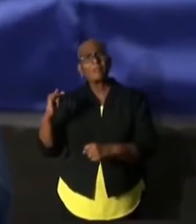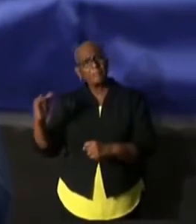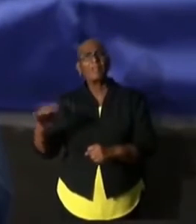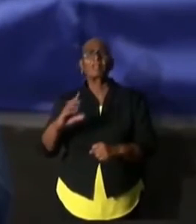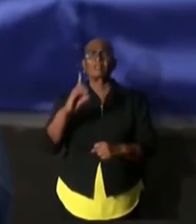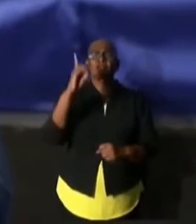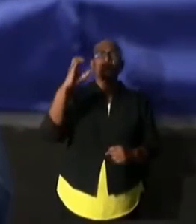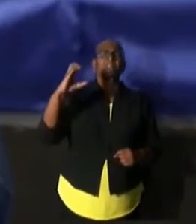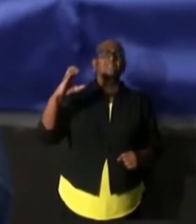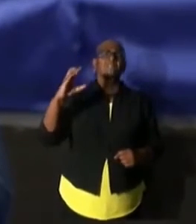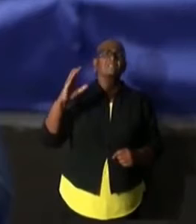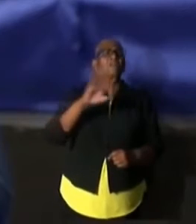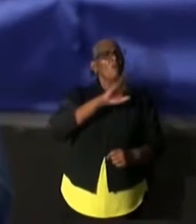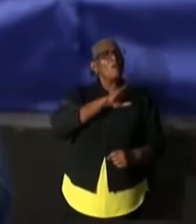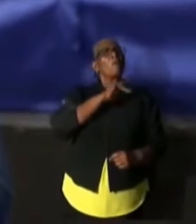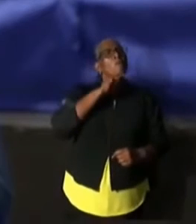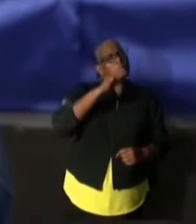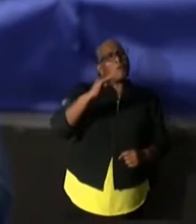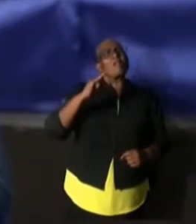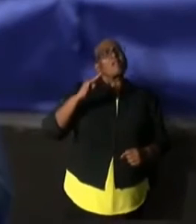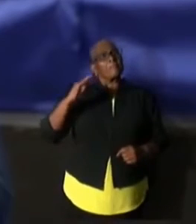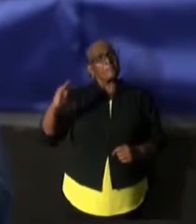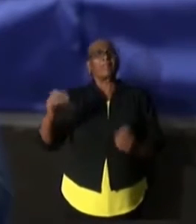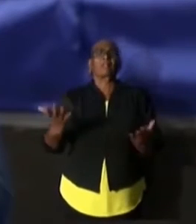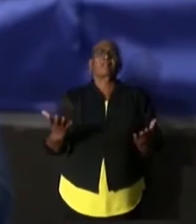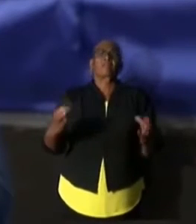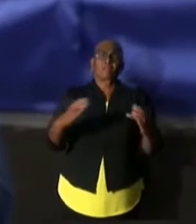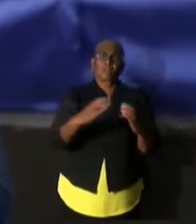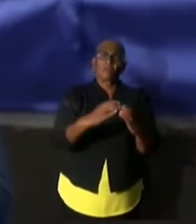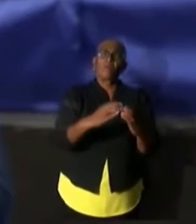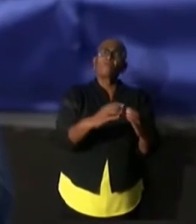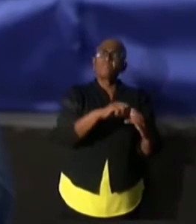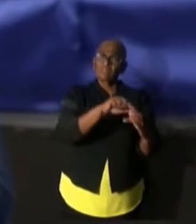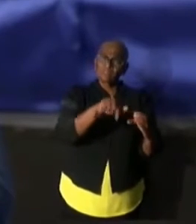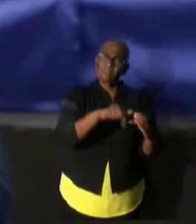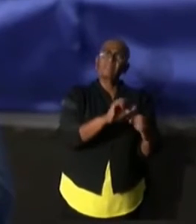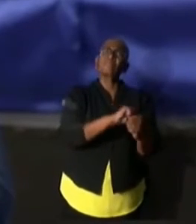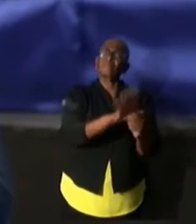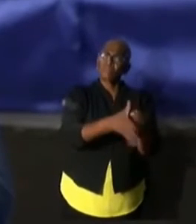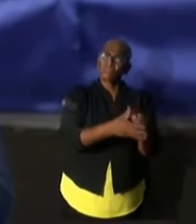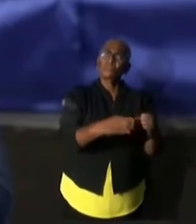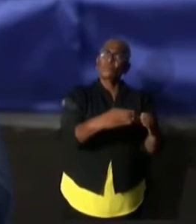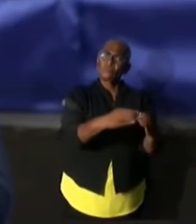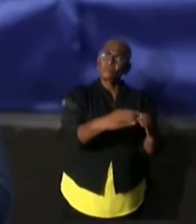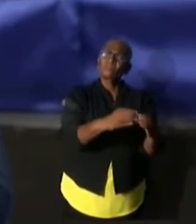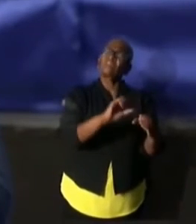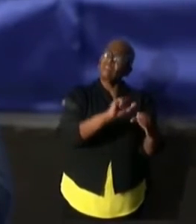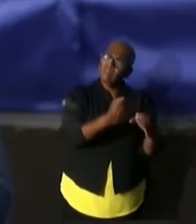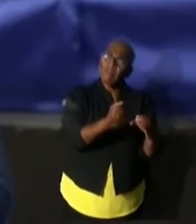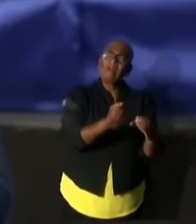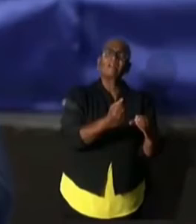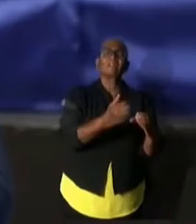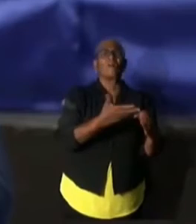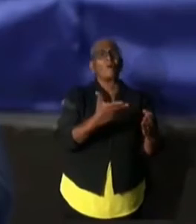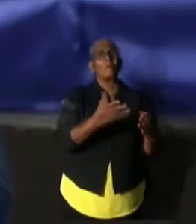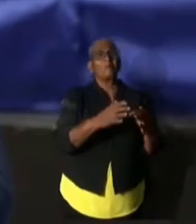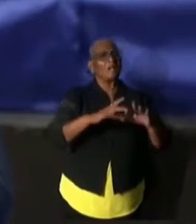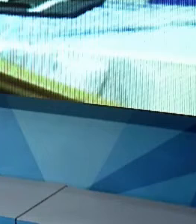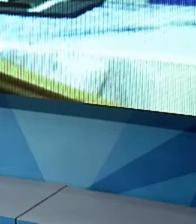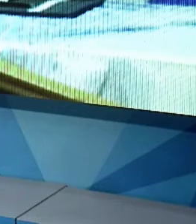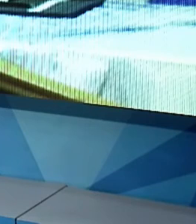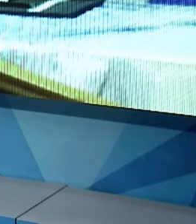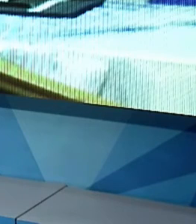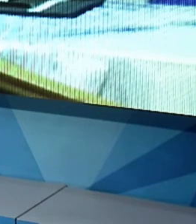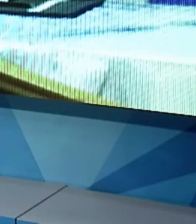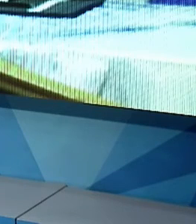daar heeft de leiding van het COVID-team en ook zij dient de manschappen te alarmeren indien daar onregelmatigheden zijn.